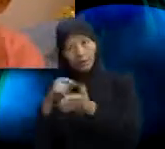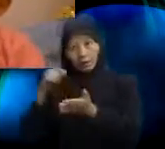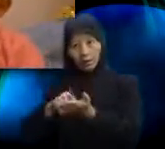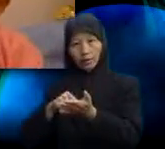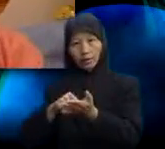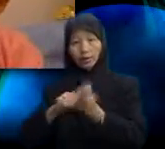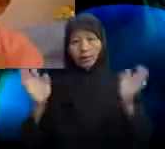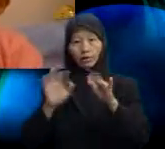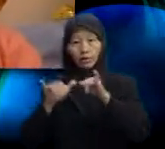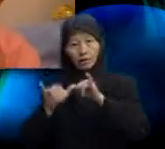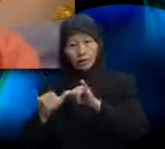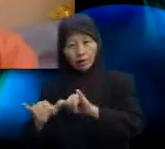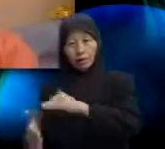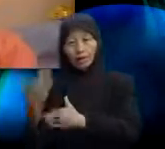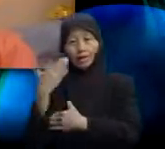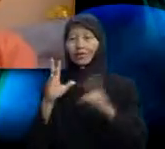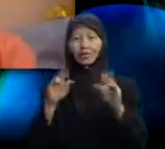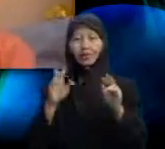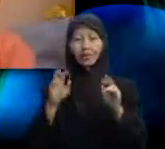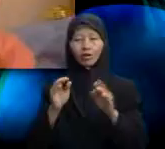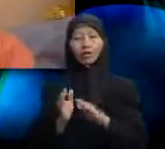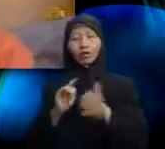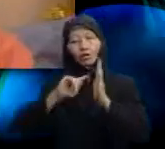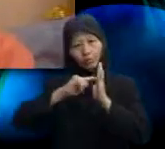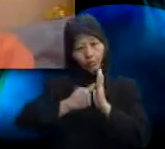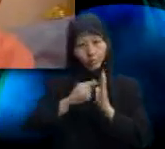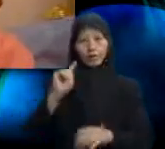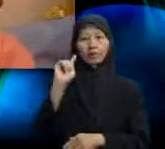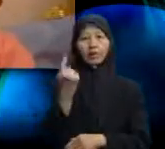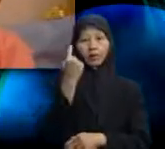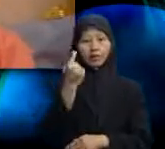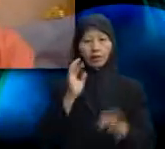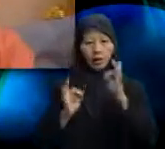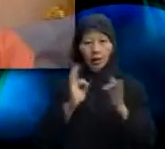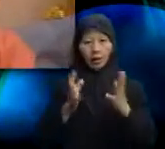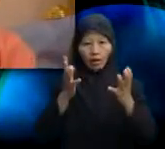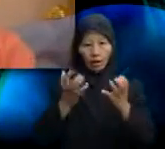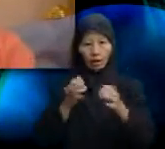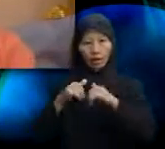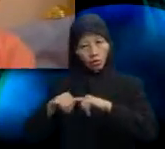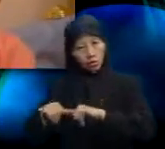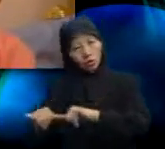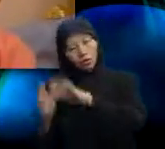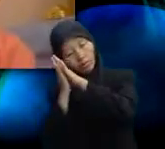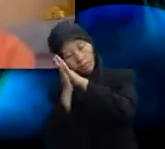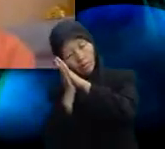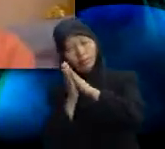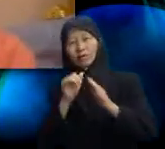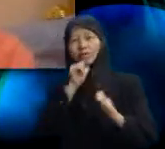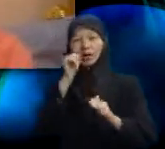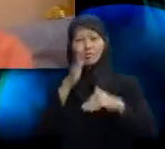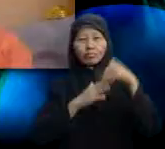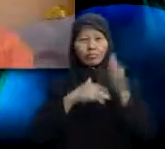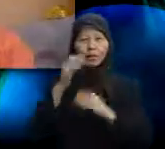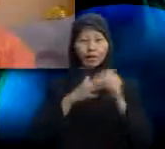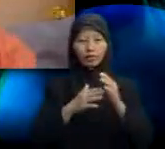ini tidak mesti kekal hingga ke pagi. Itu hanya permulaan sahaja. Kalau nak terus begitu, tentu tak